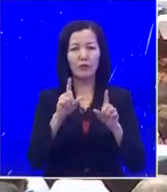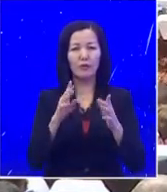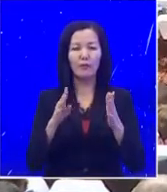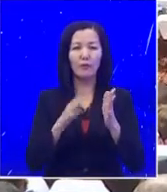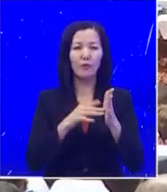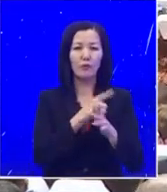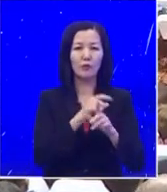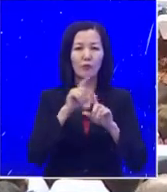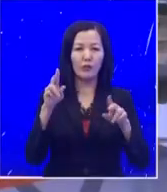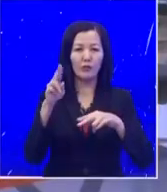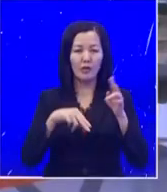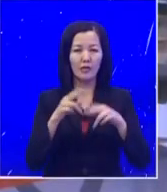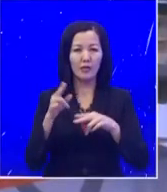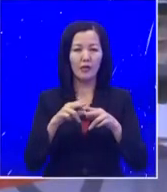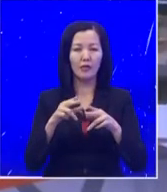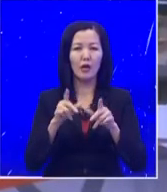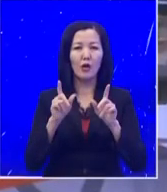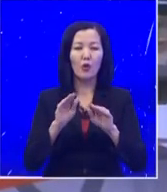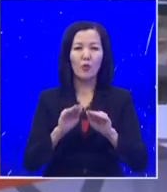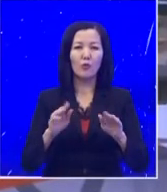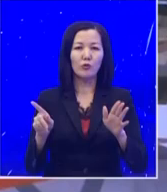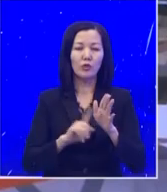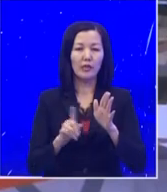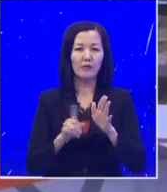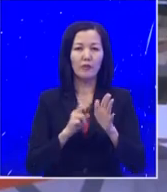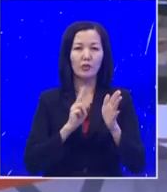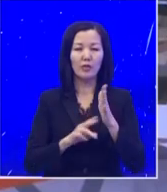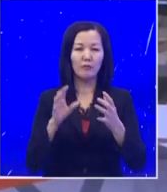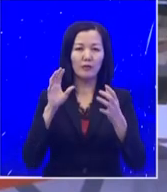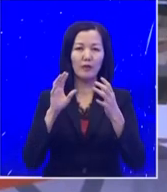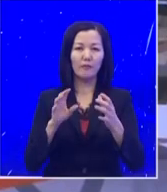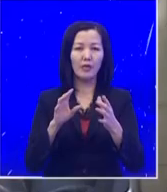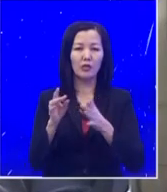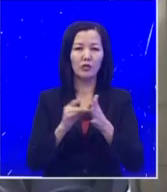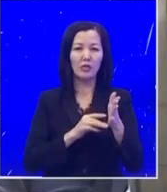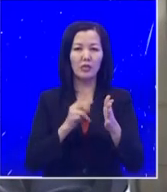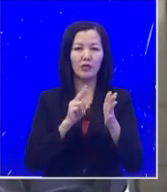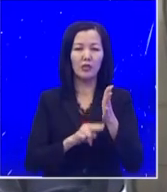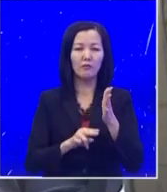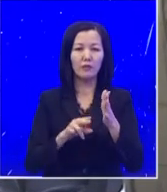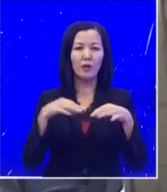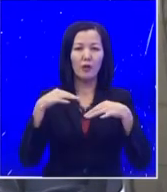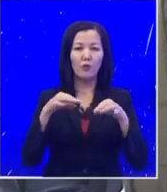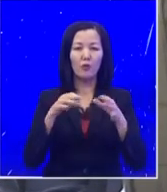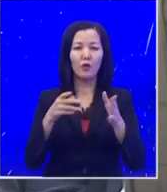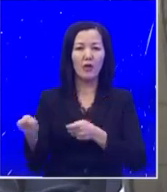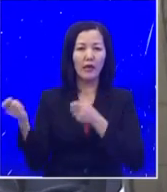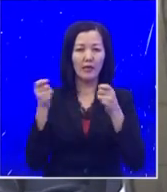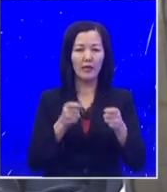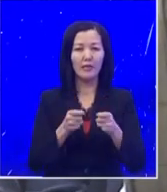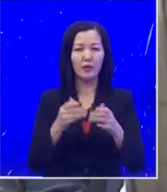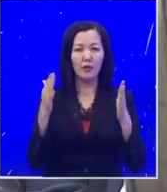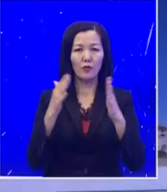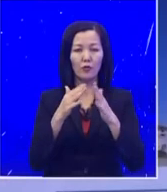амбулатория салынады. Оқушы тасымалына 70 автобус, медицинаға 70 жедел жәрдем көлігі алынады. Елге және керегі